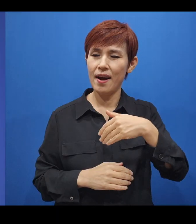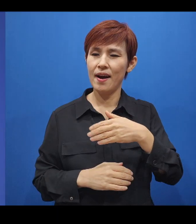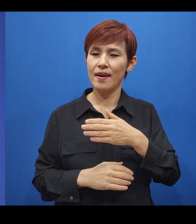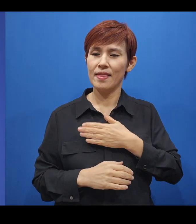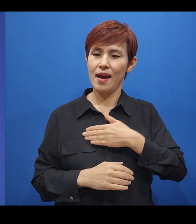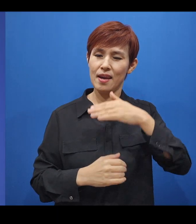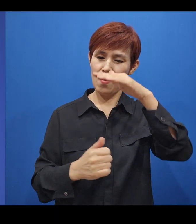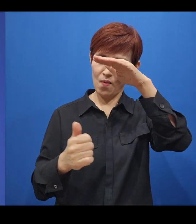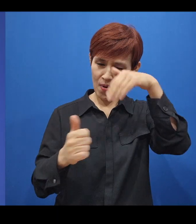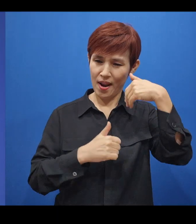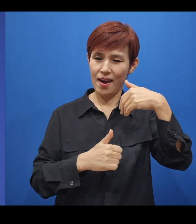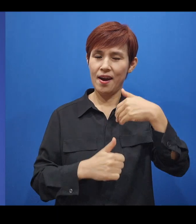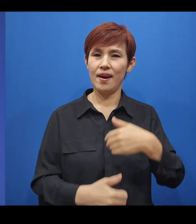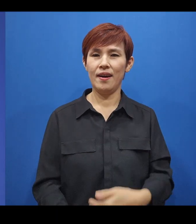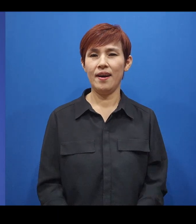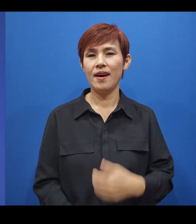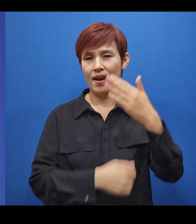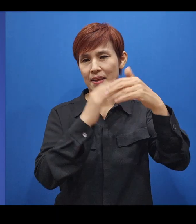와라.